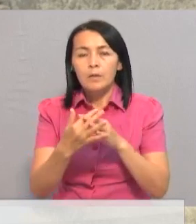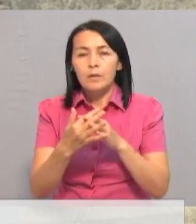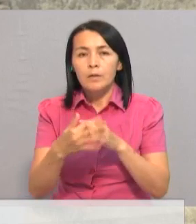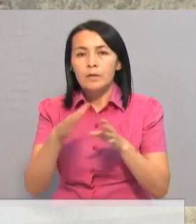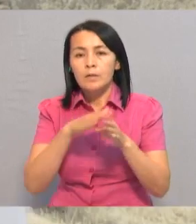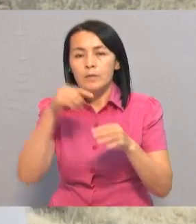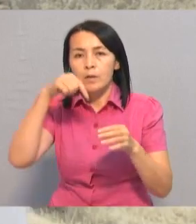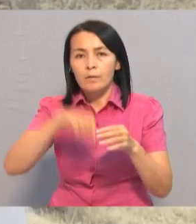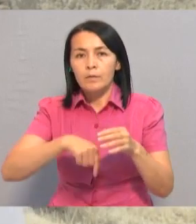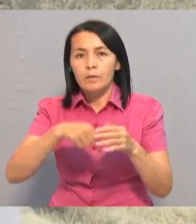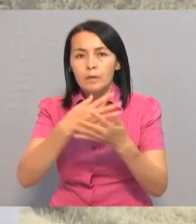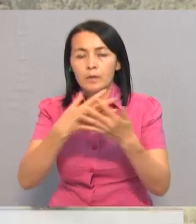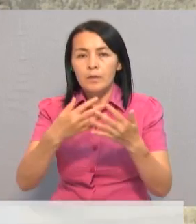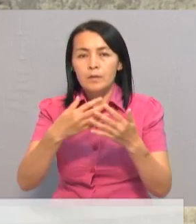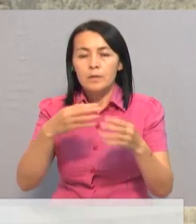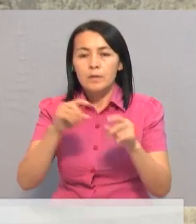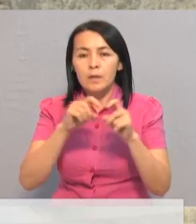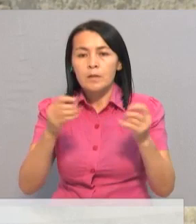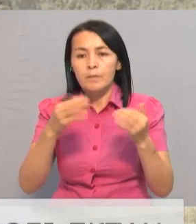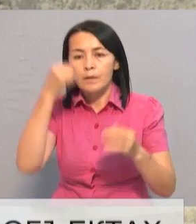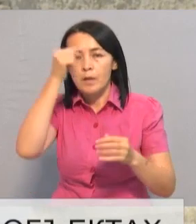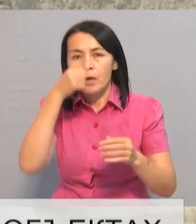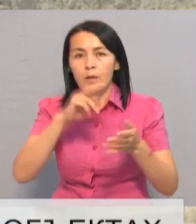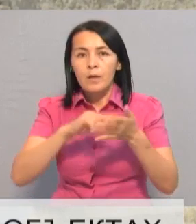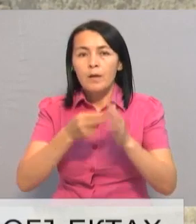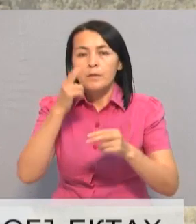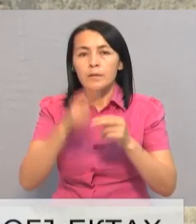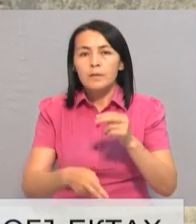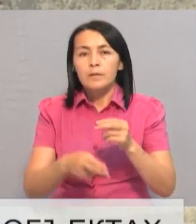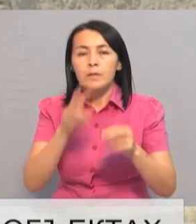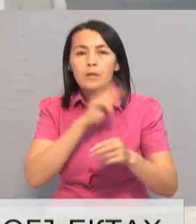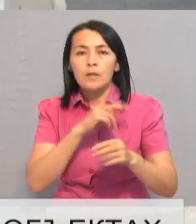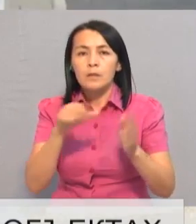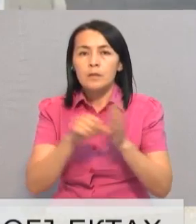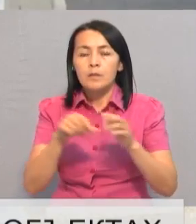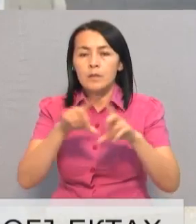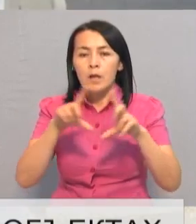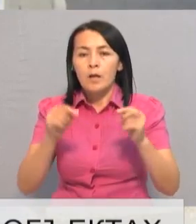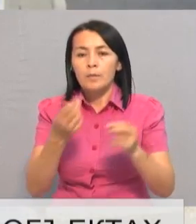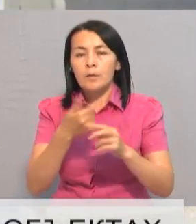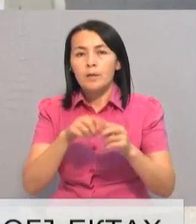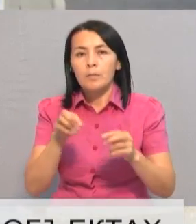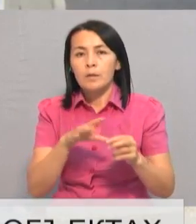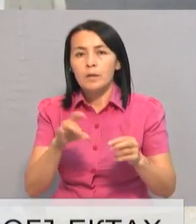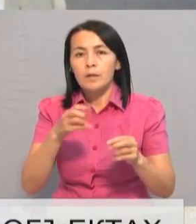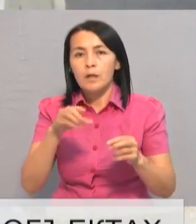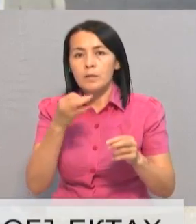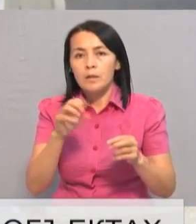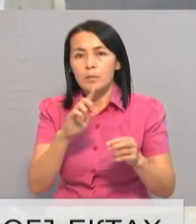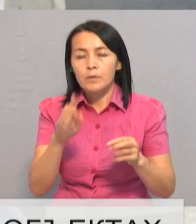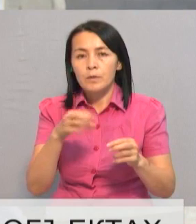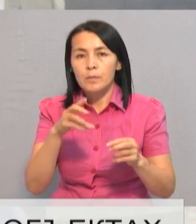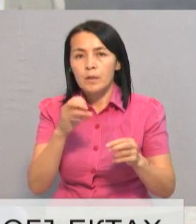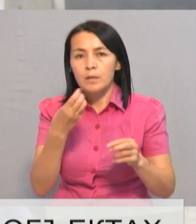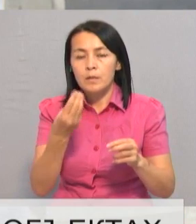прокладывается внутриквартальная канализация. В этом году планируется завершить строительные работы в 6 объектах. Это микрорайоны Тассай, Бозарык,